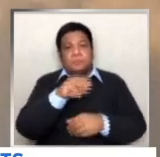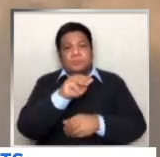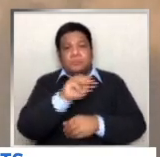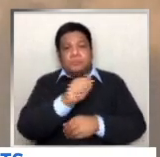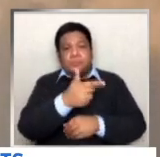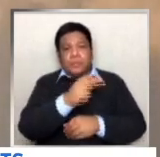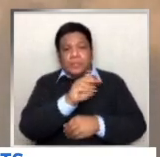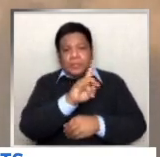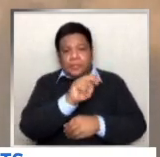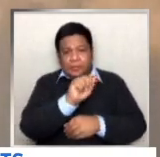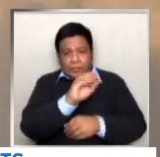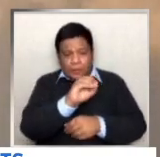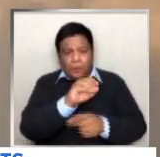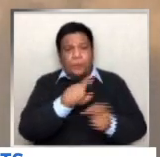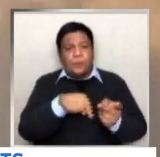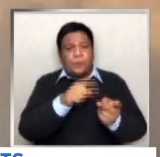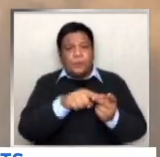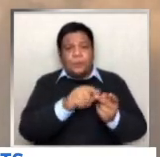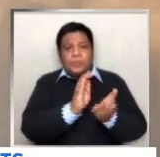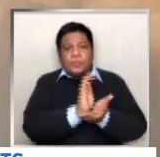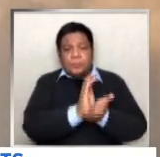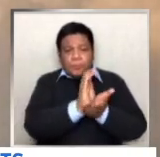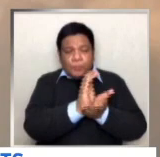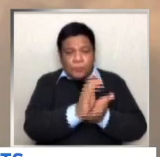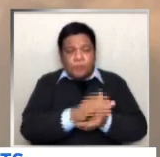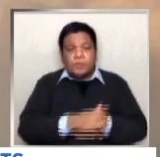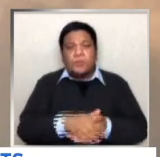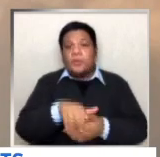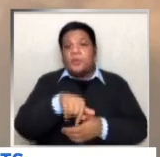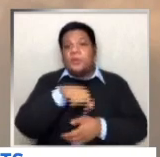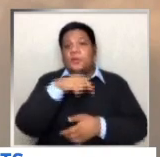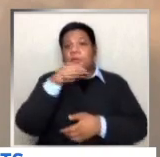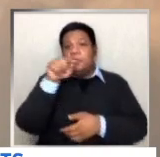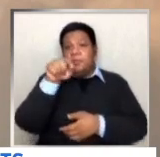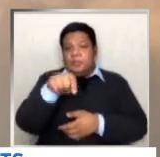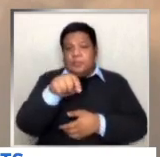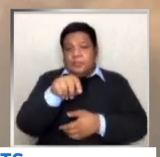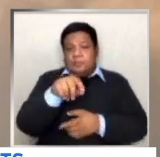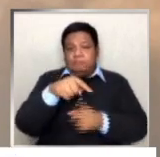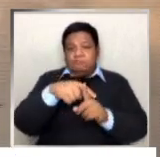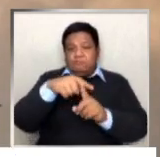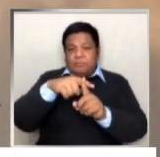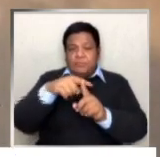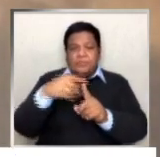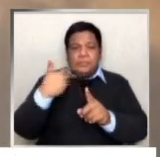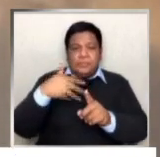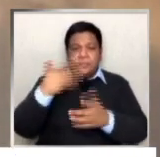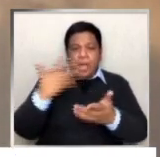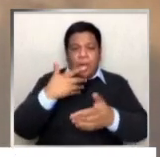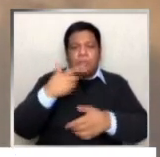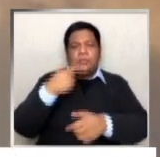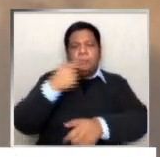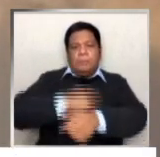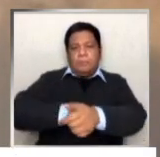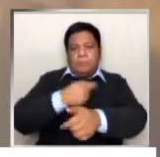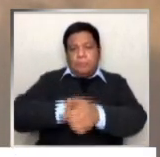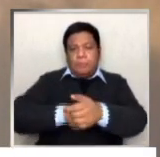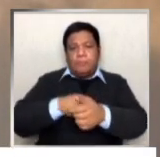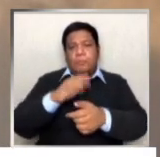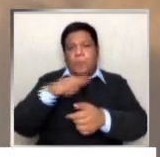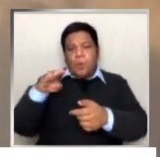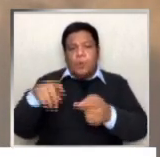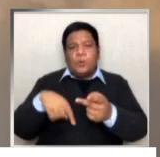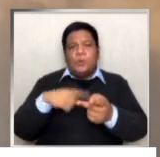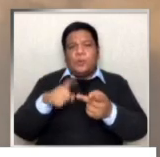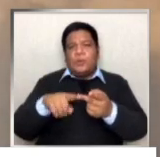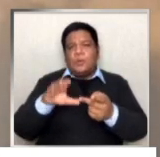Zamboanga City, habang 38 degrees Celsius naman po dyan sa may Tagbilaran sa Bohol, Katbalogan, dyan sa may Samar